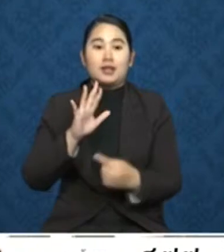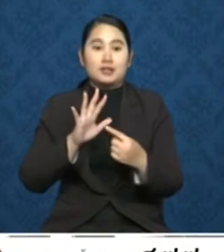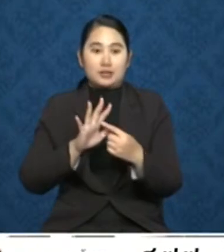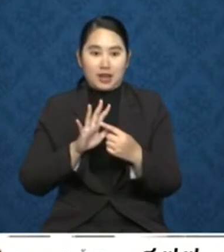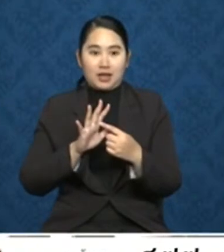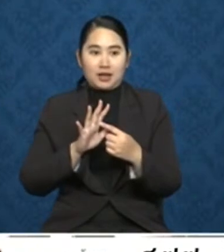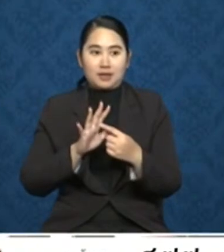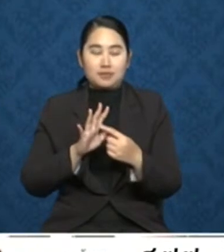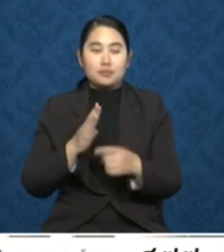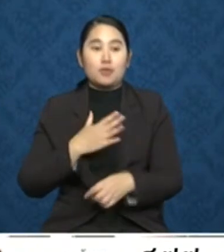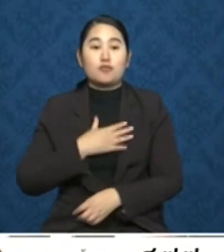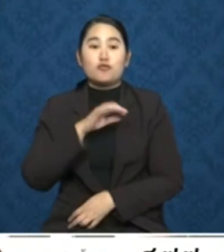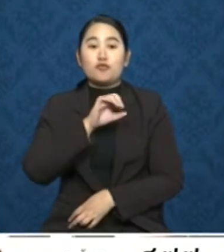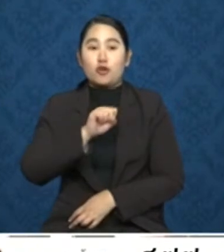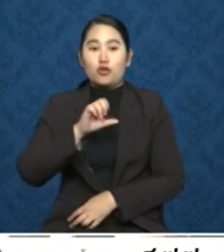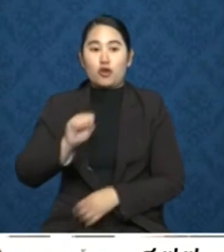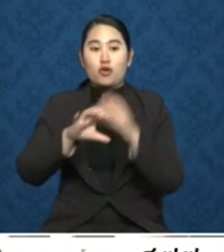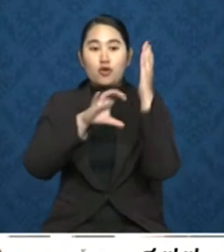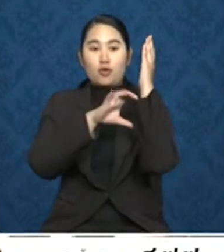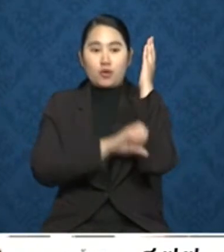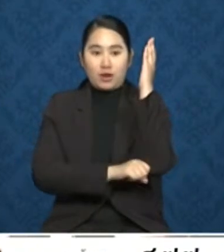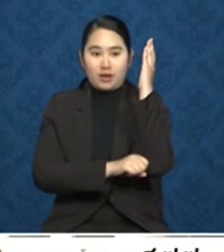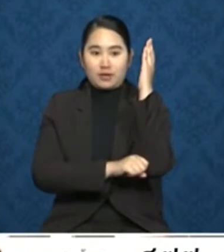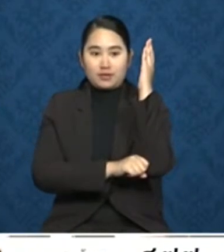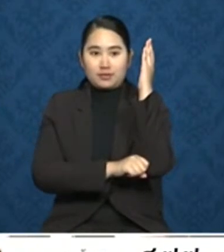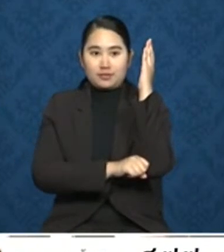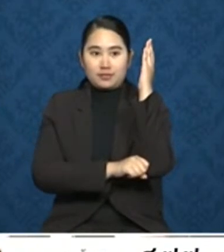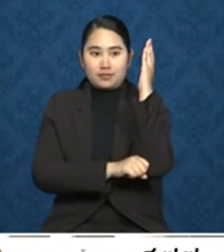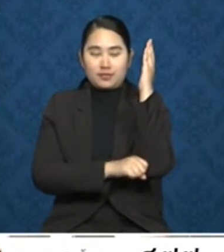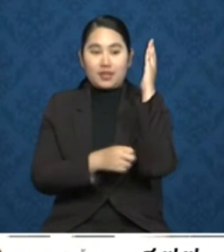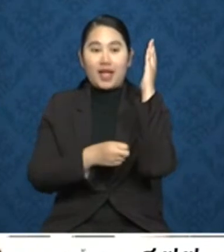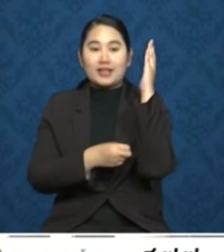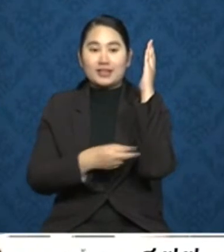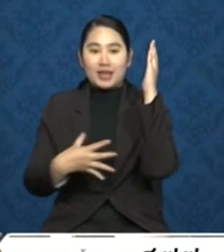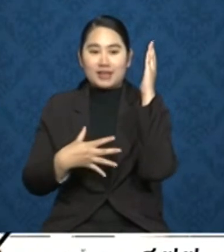รเขต2จังหวัดสงขลาเด็กขาดใหญ่พรรครวมไทยสร้างชาติครับวันนี้